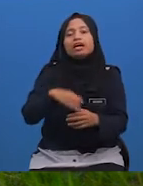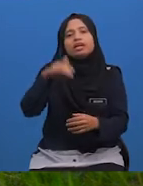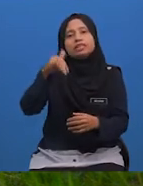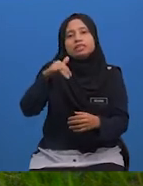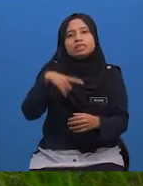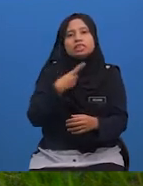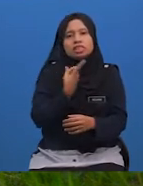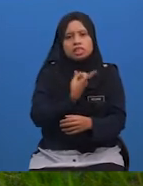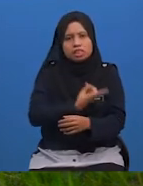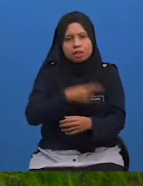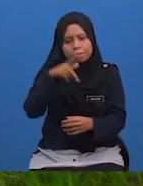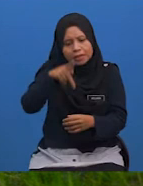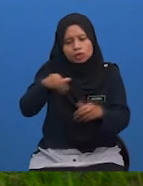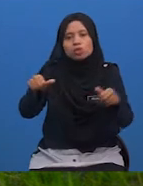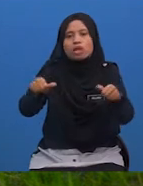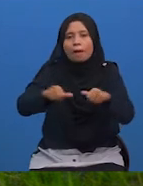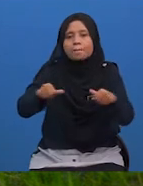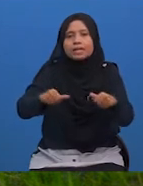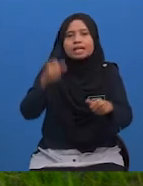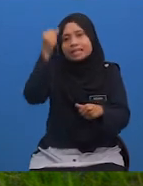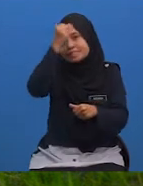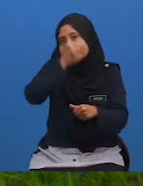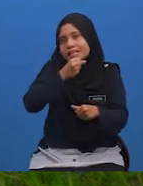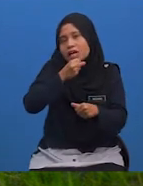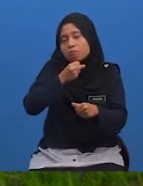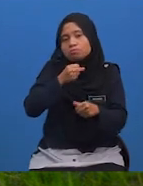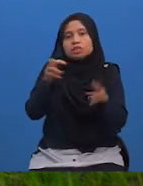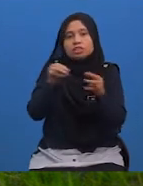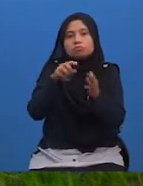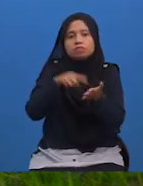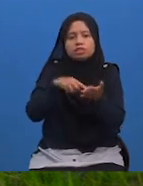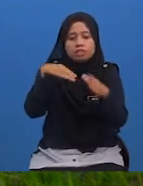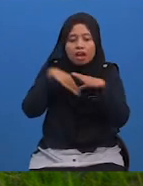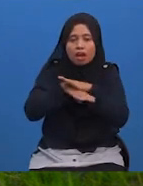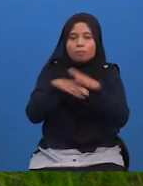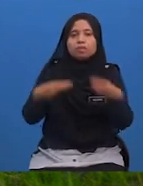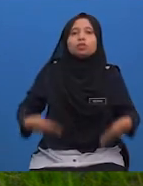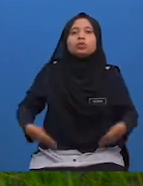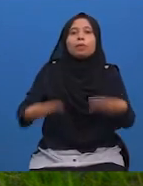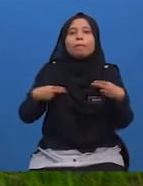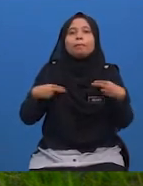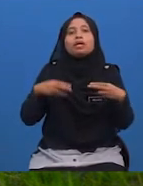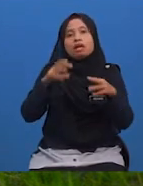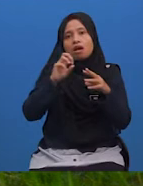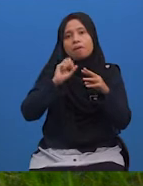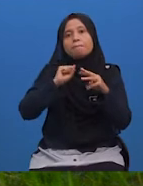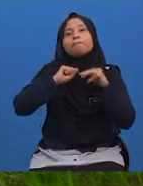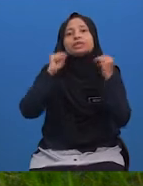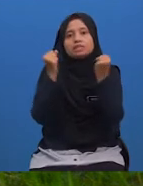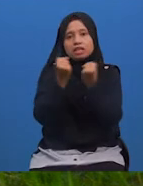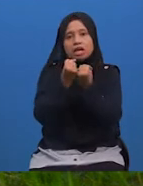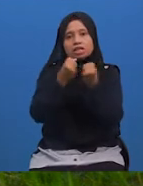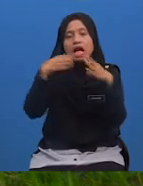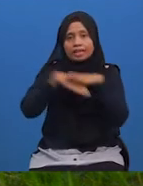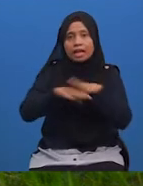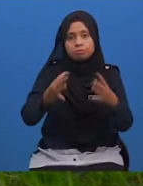Ya, kita patut amalkan sikap sebegini dalam hidup bermasyarakat. Baik, murid-murid.